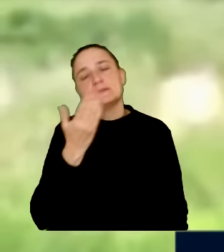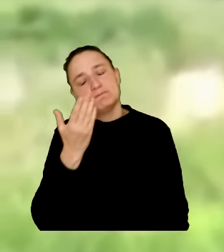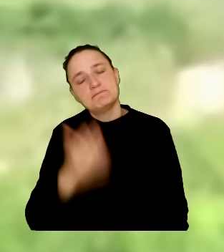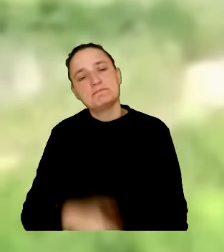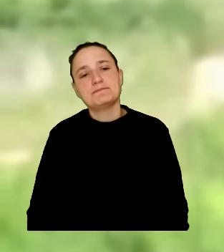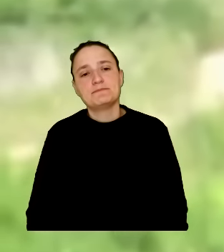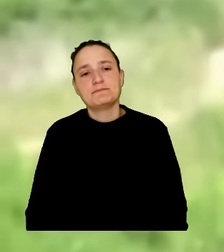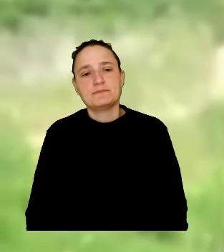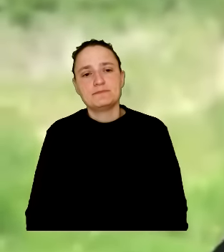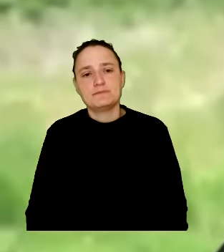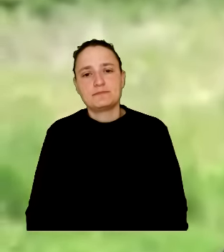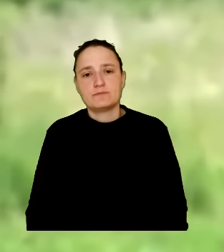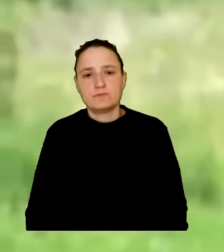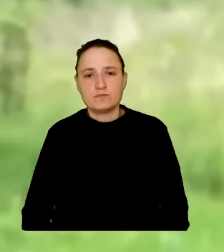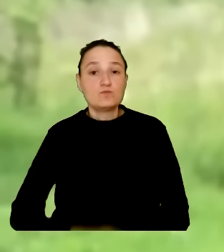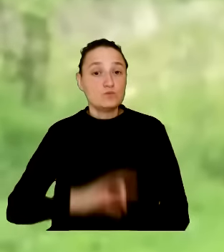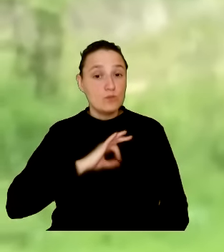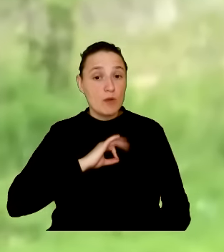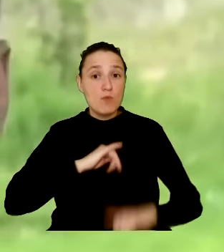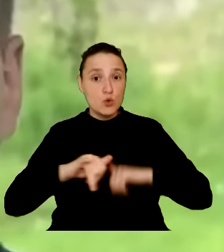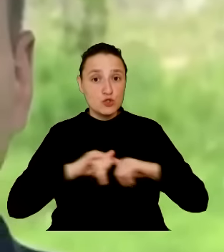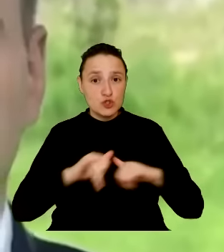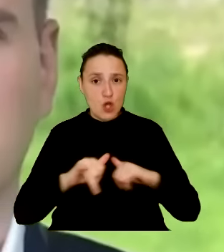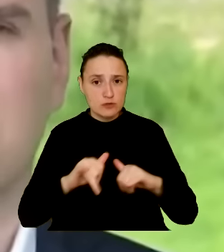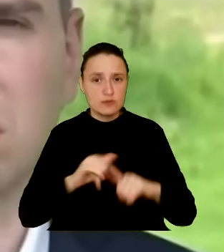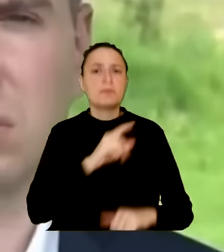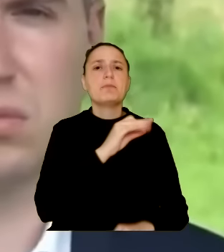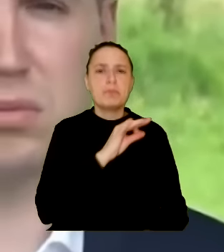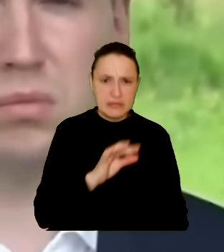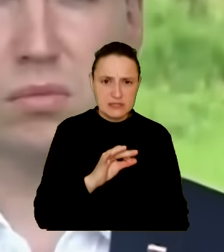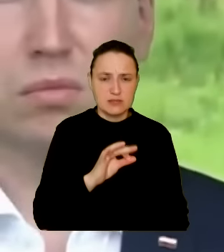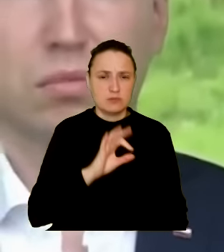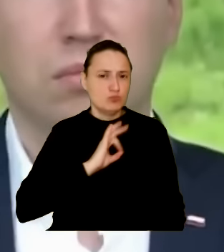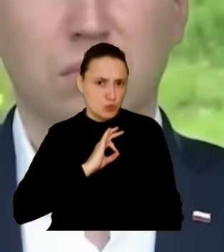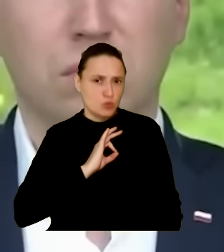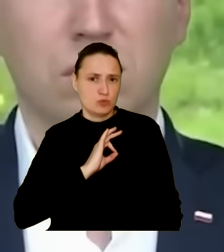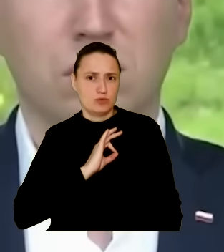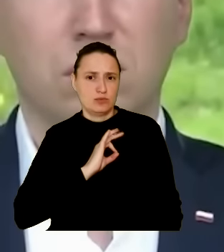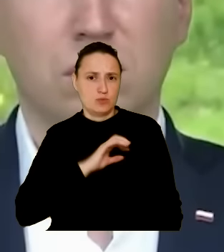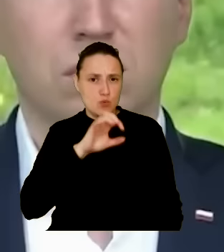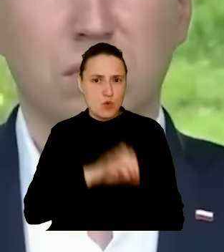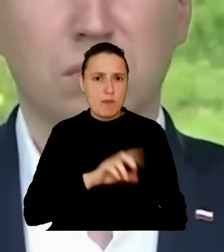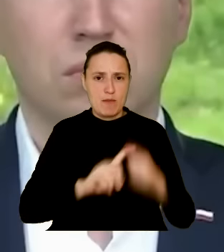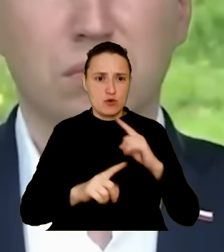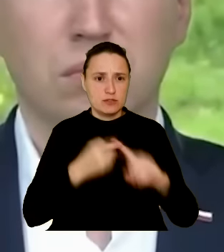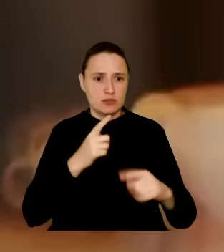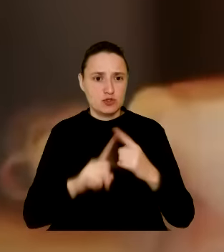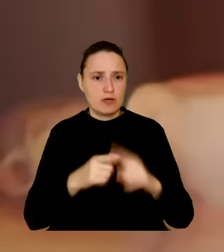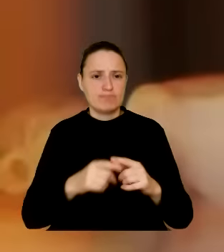To mój rząd, Prawo i Sprawiedliwość, mój obóz polityczny, który w taki sposób